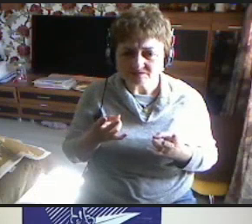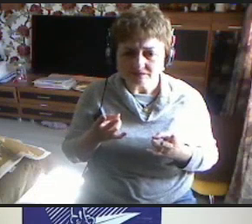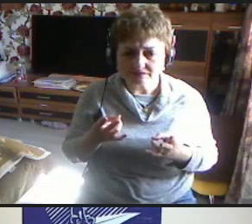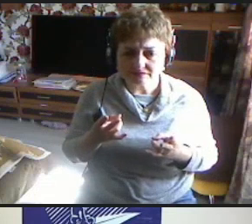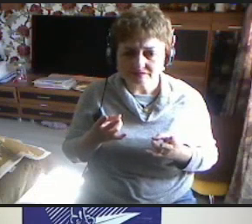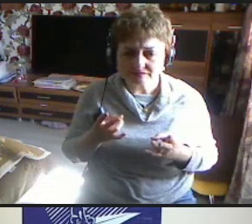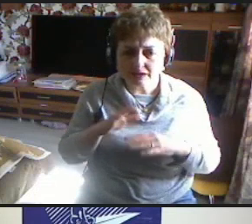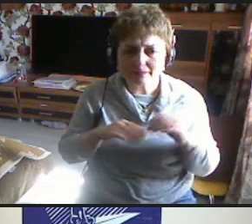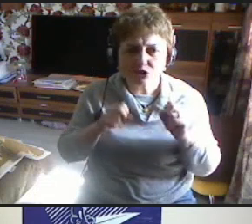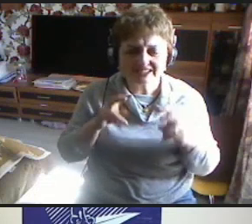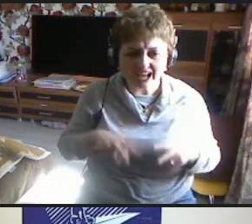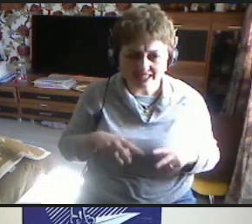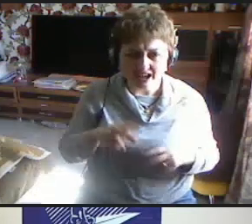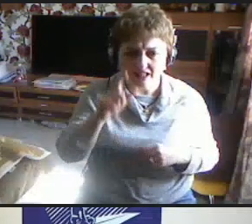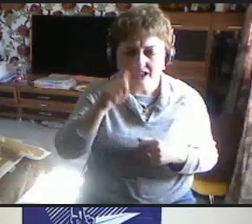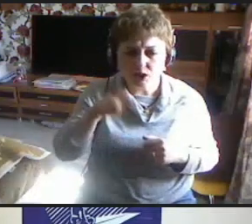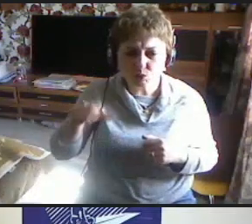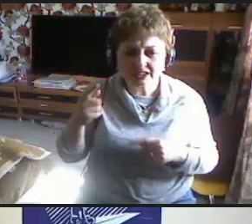профессионалы, люди, которые